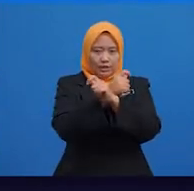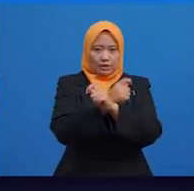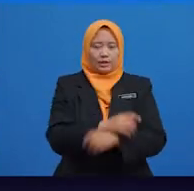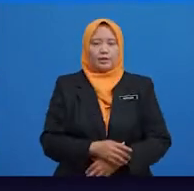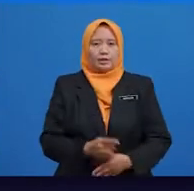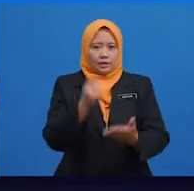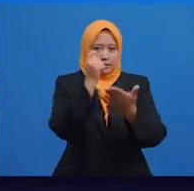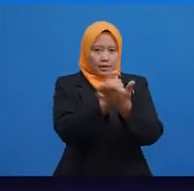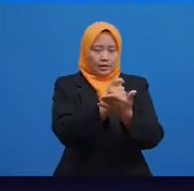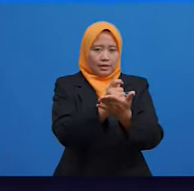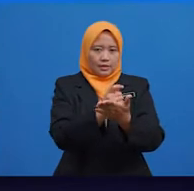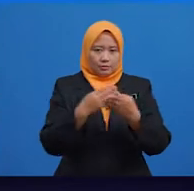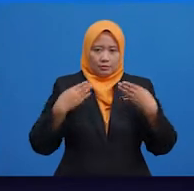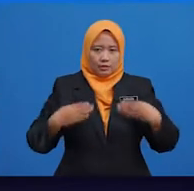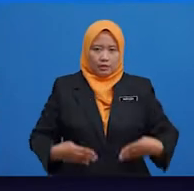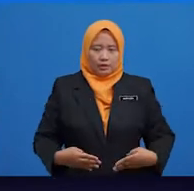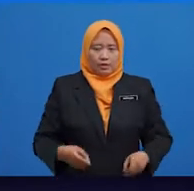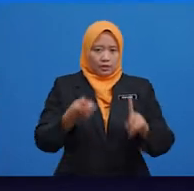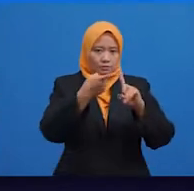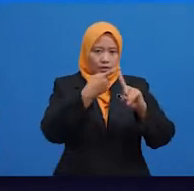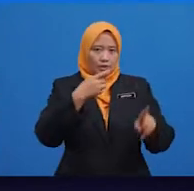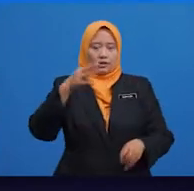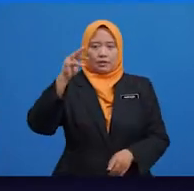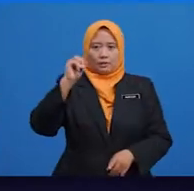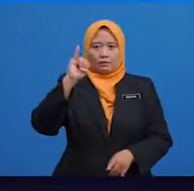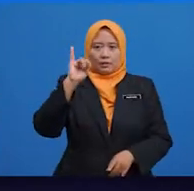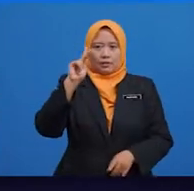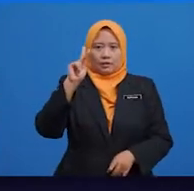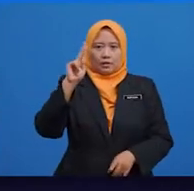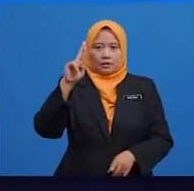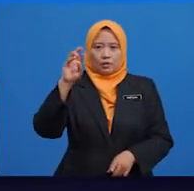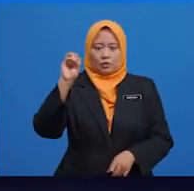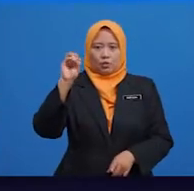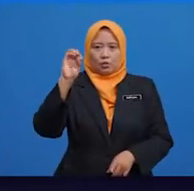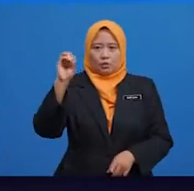mikroorganisma. Ianya dihasilkan di dalam sumsum tulang.